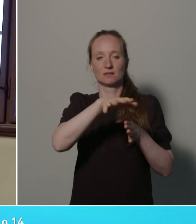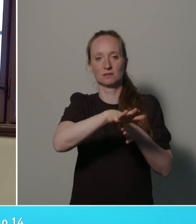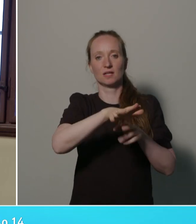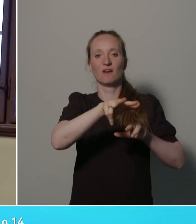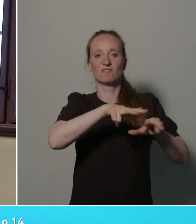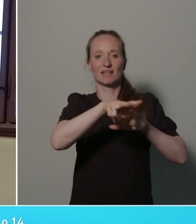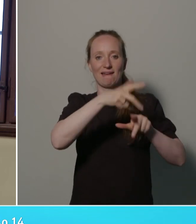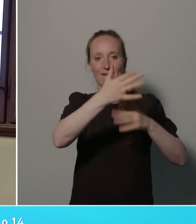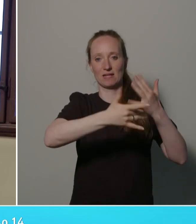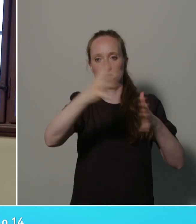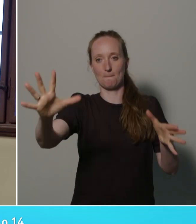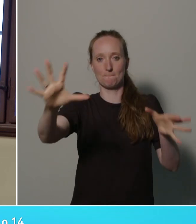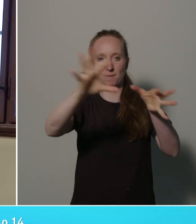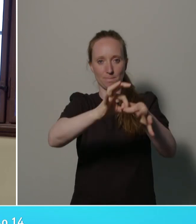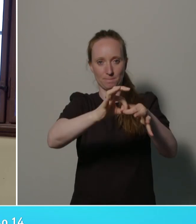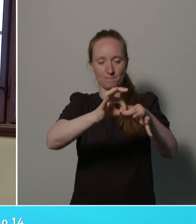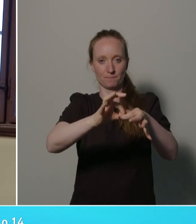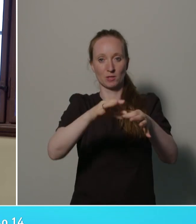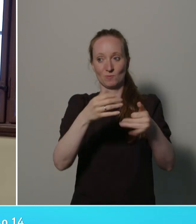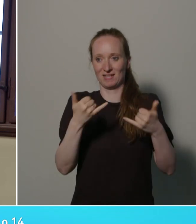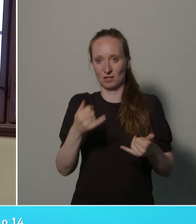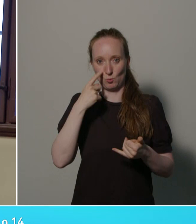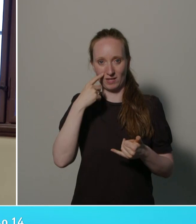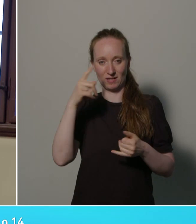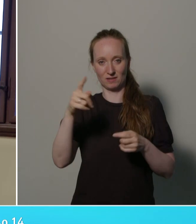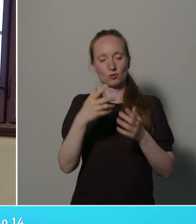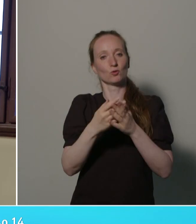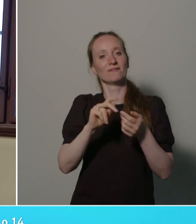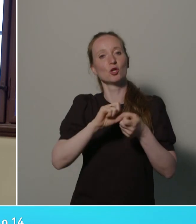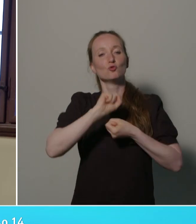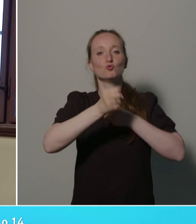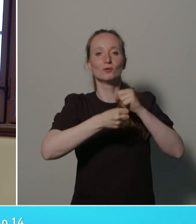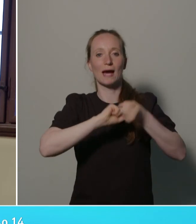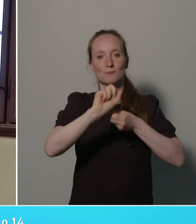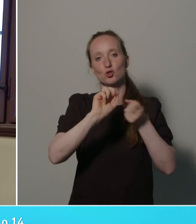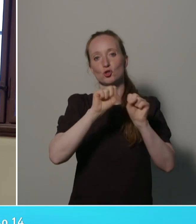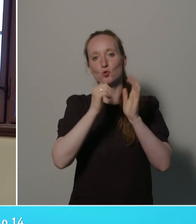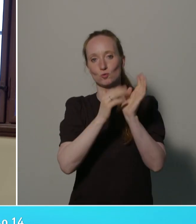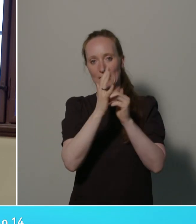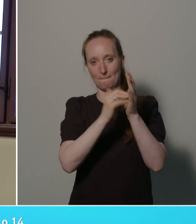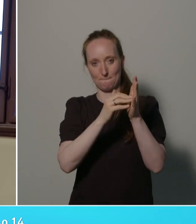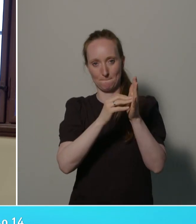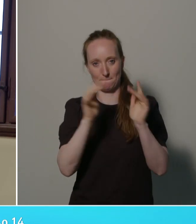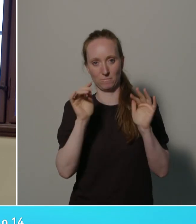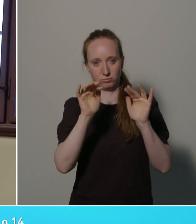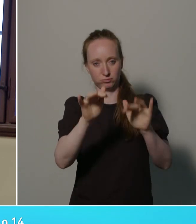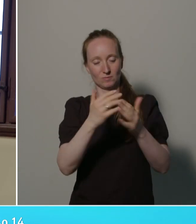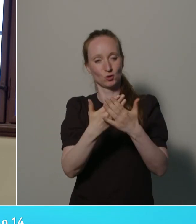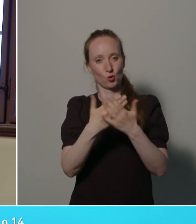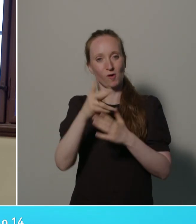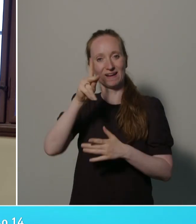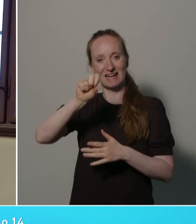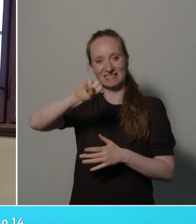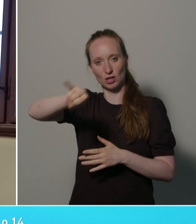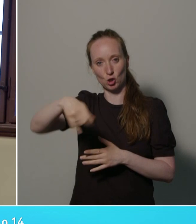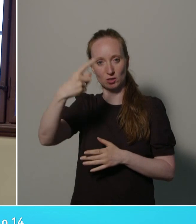angebunden und damit von dem jetzigen statischen Umlauf auch auf ein dynamisches System umgestellt. KSJ erwartet sich davon